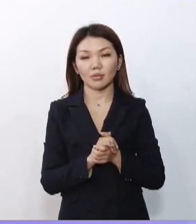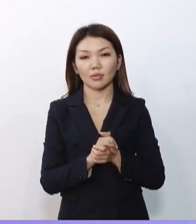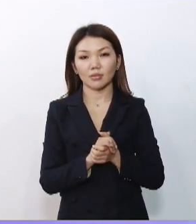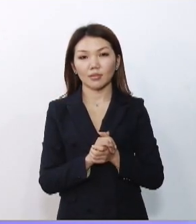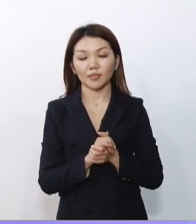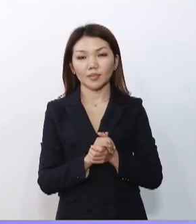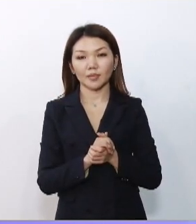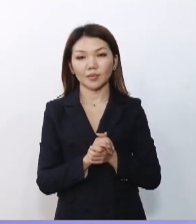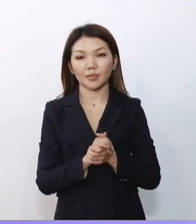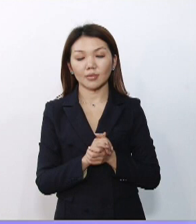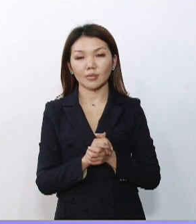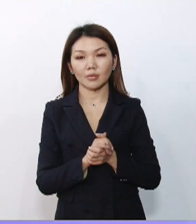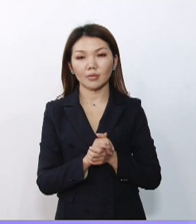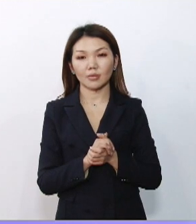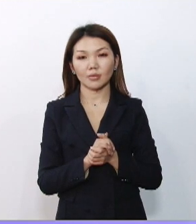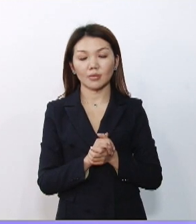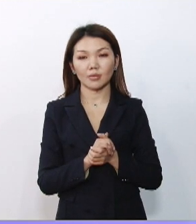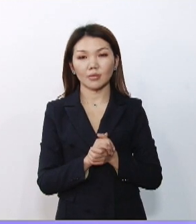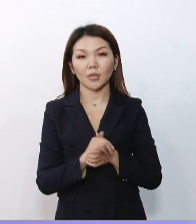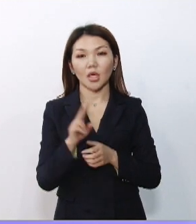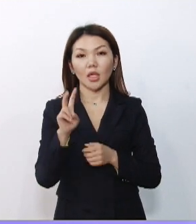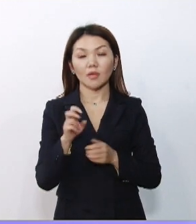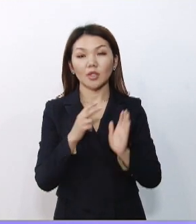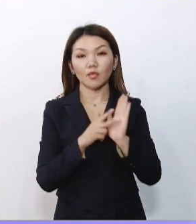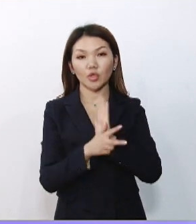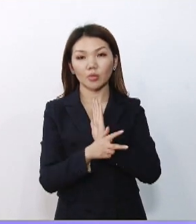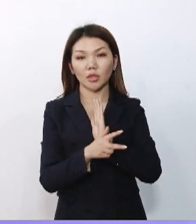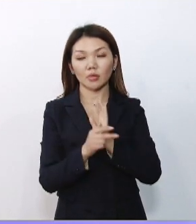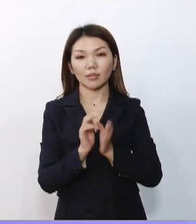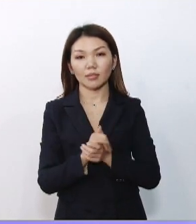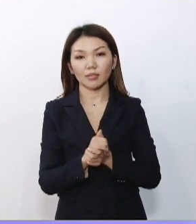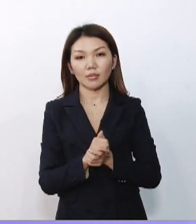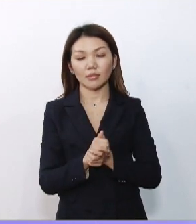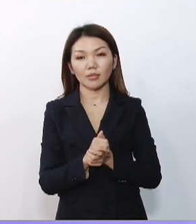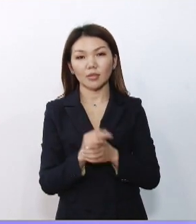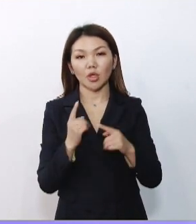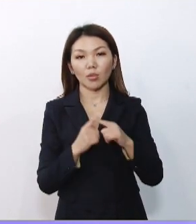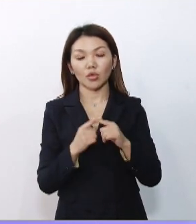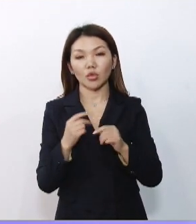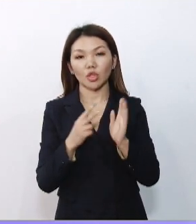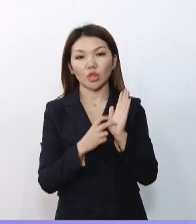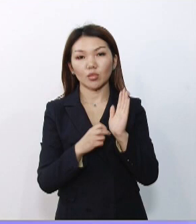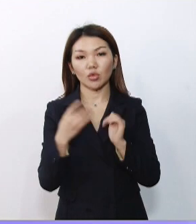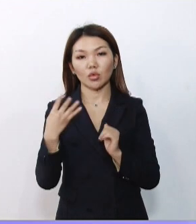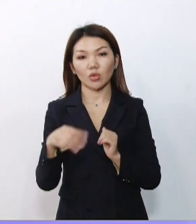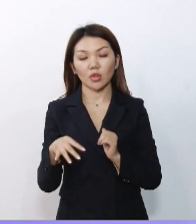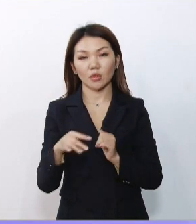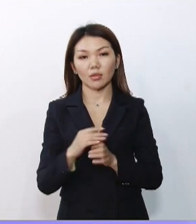Чему равна сумма чисел 280 и 740?